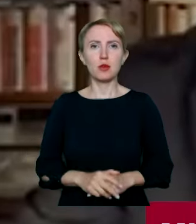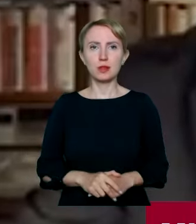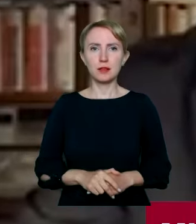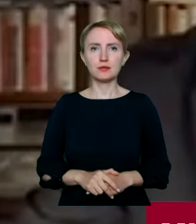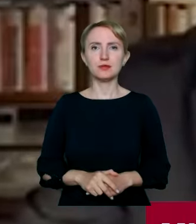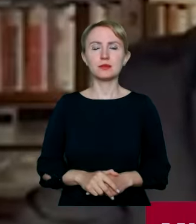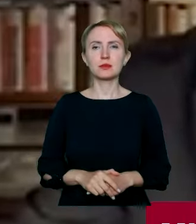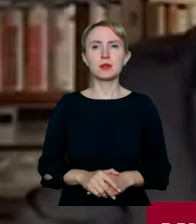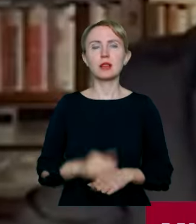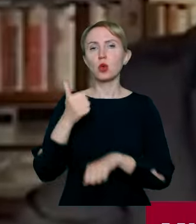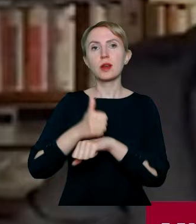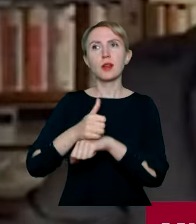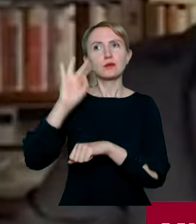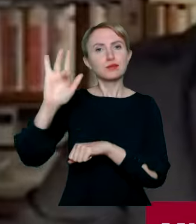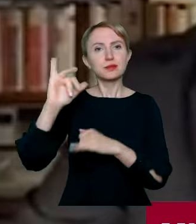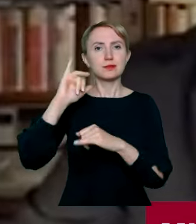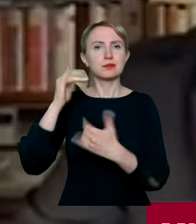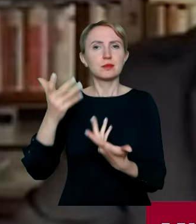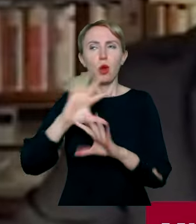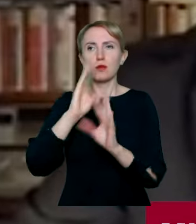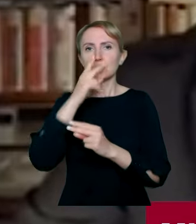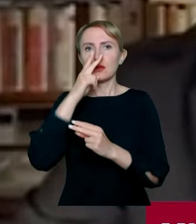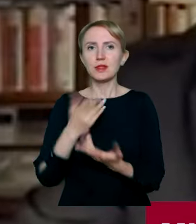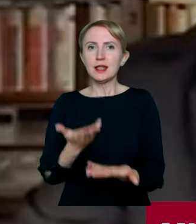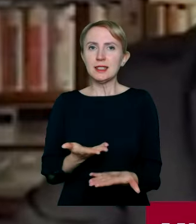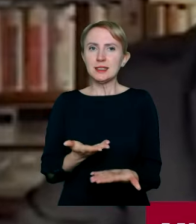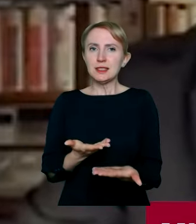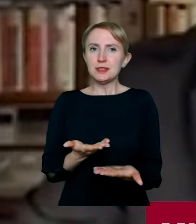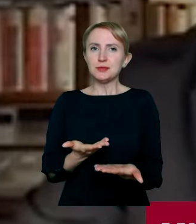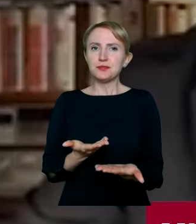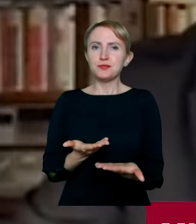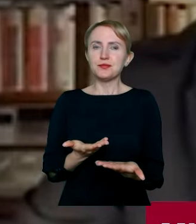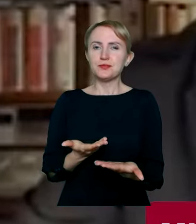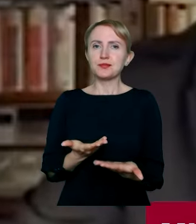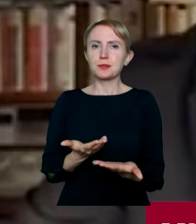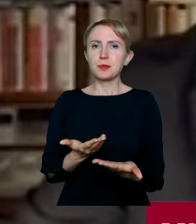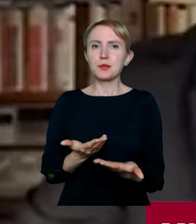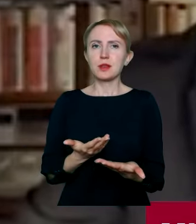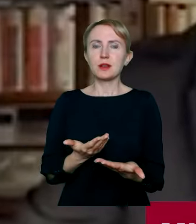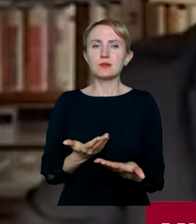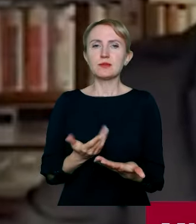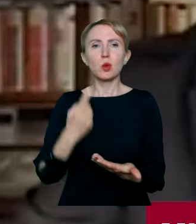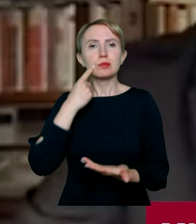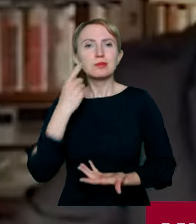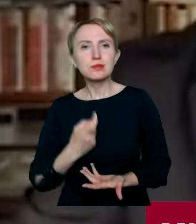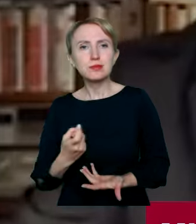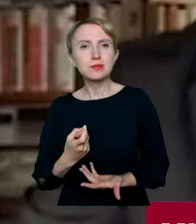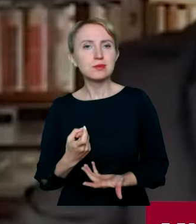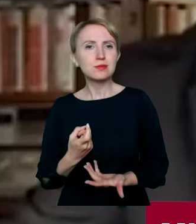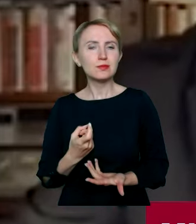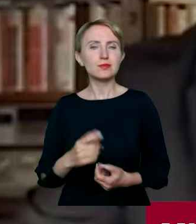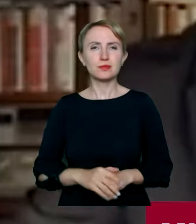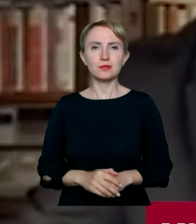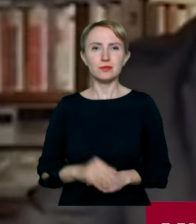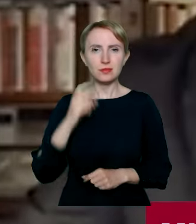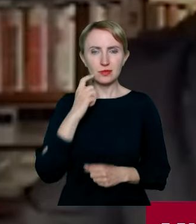ratusza, no to wszystko składa się na taki obraz, powiedzmy sobie, quasi komiczny, quasi memiczny. Ale drugiej